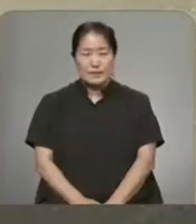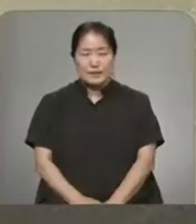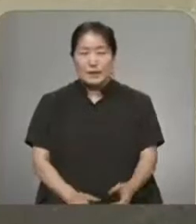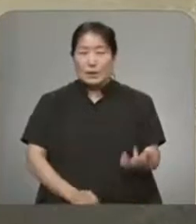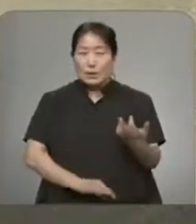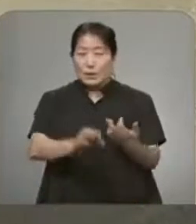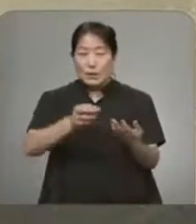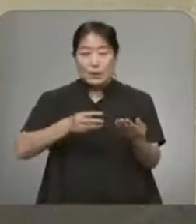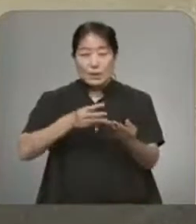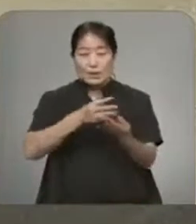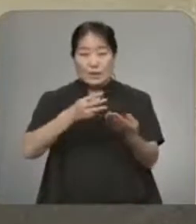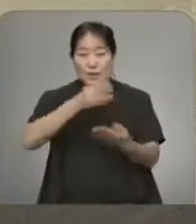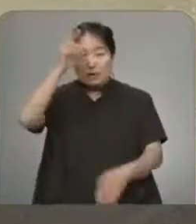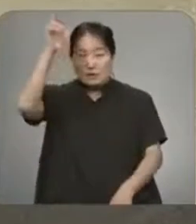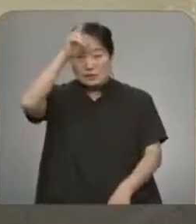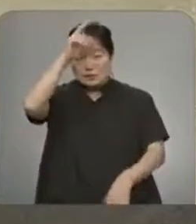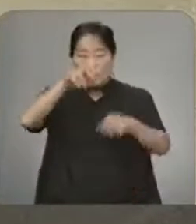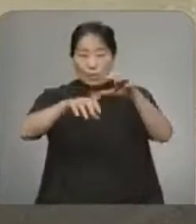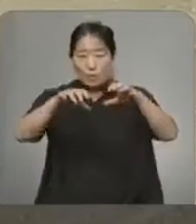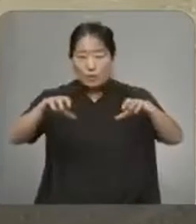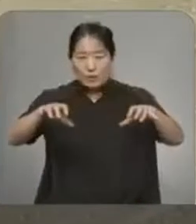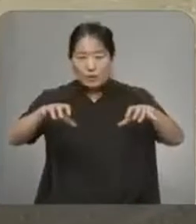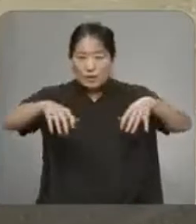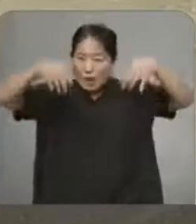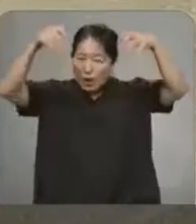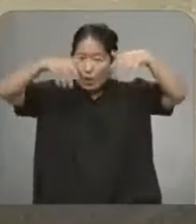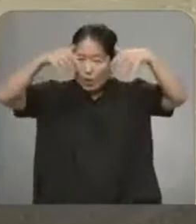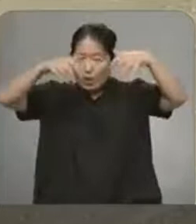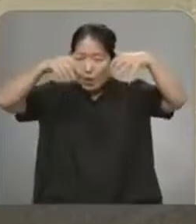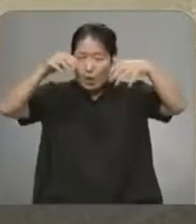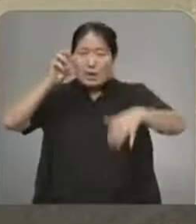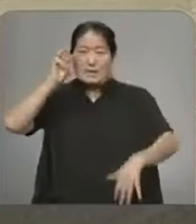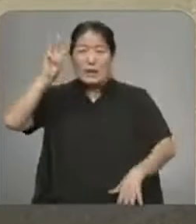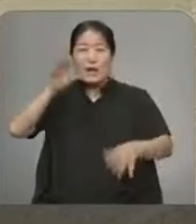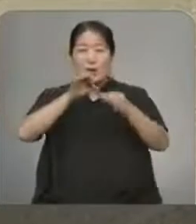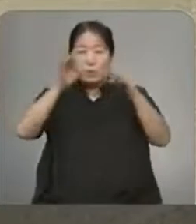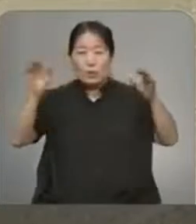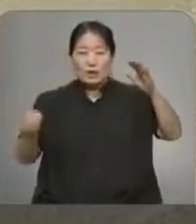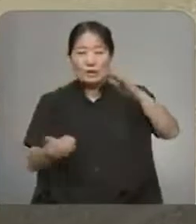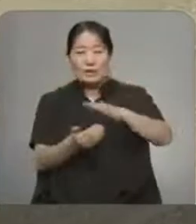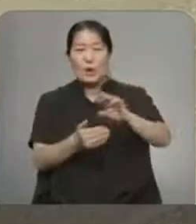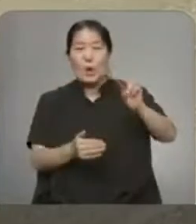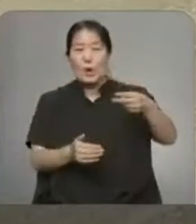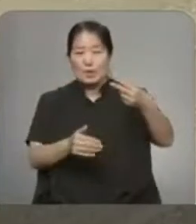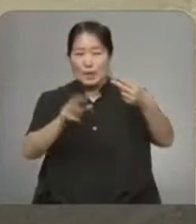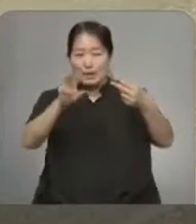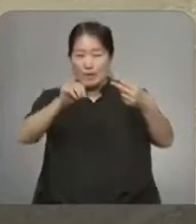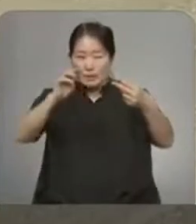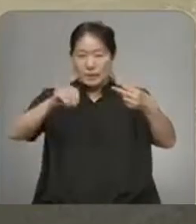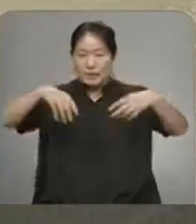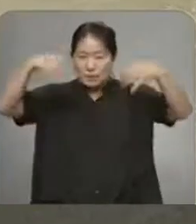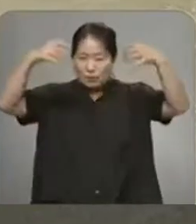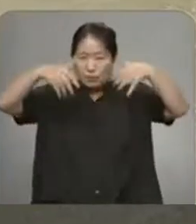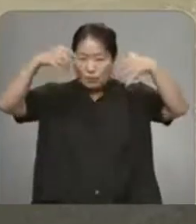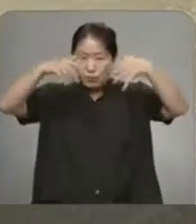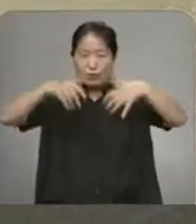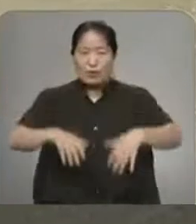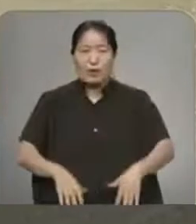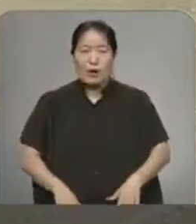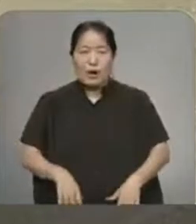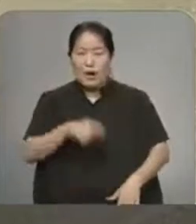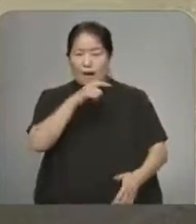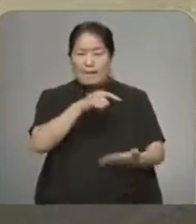동해안과 태백, 정선 지역에도 곳에 따라 사흘 동안 최고 200mm에 가까운 많은 비가 내렸습니다. 관련